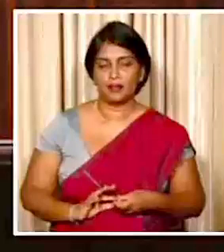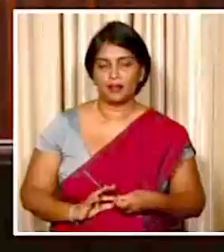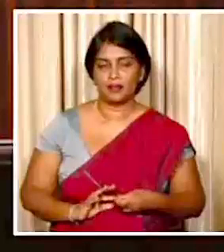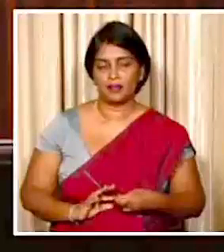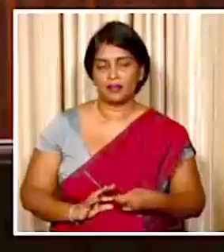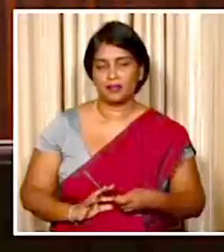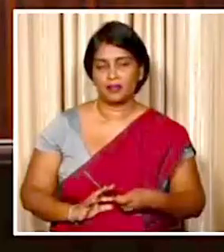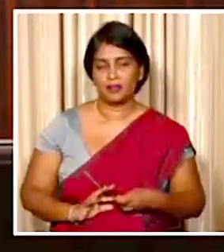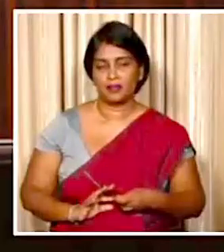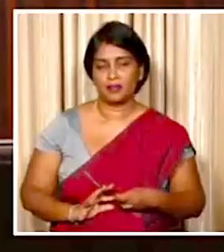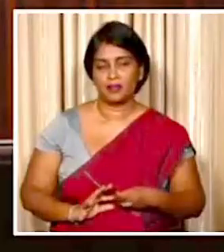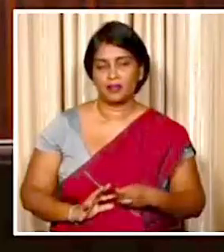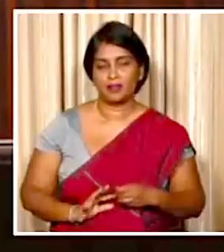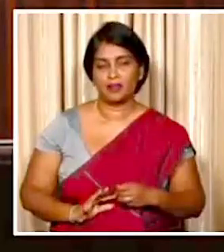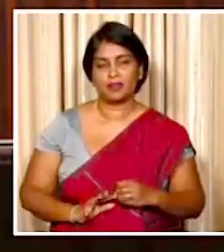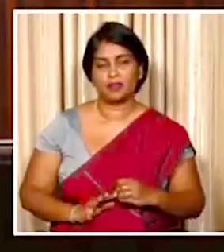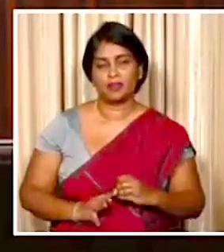ఎంగట గారు అబ్దుల్ హలీం